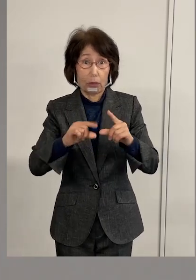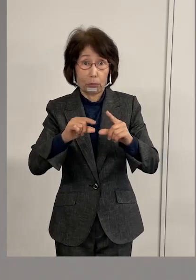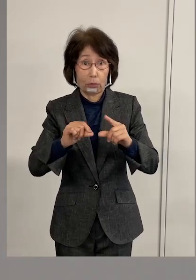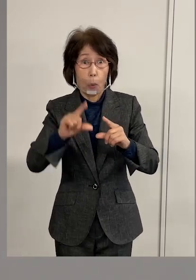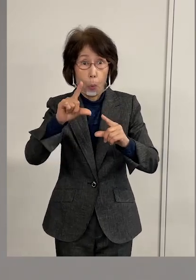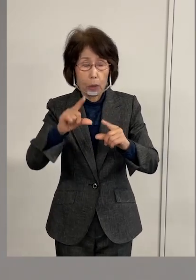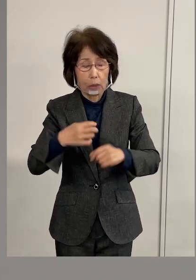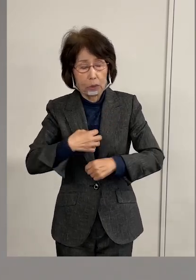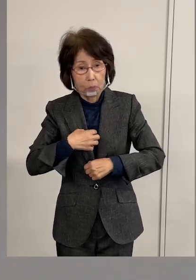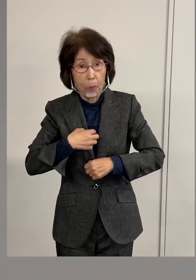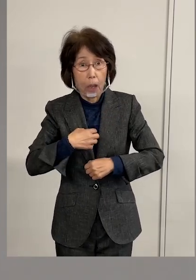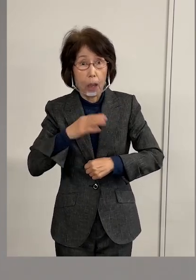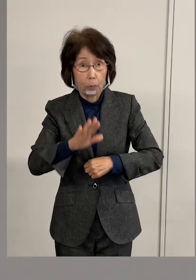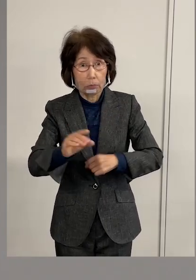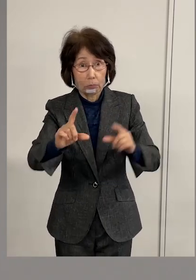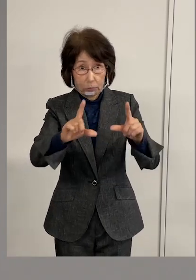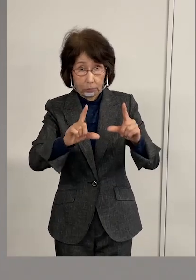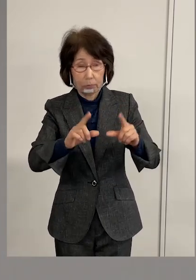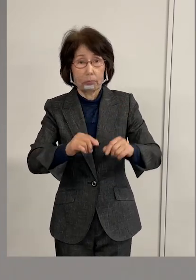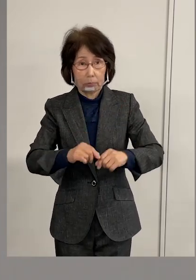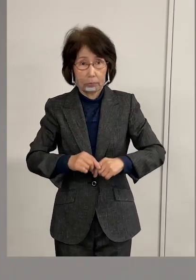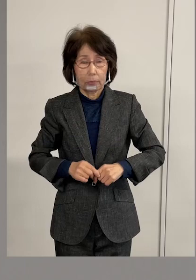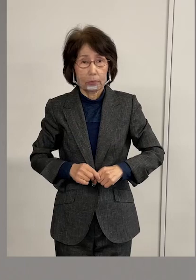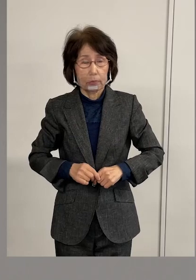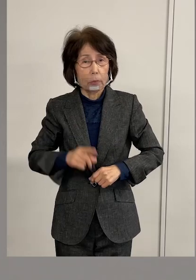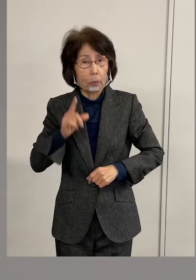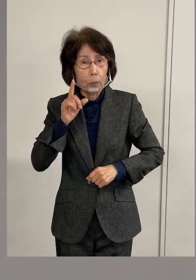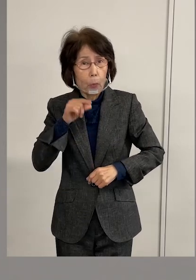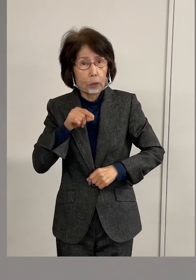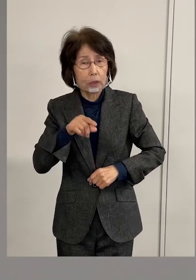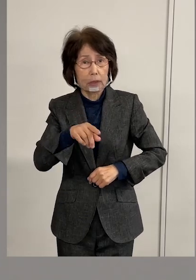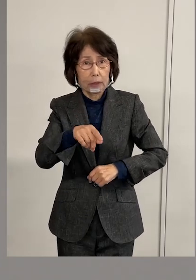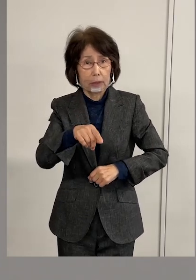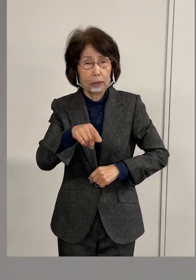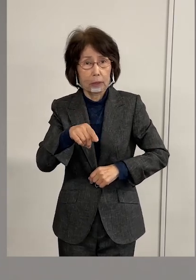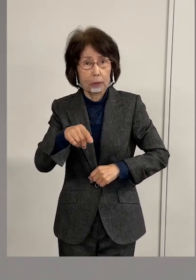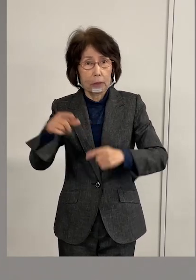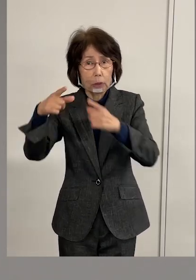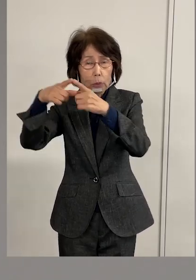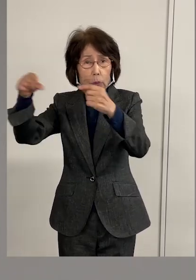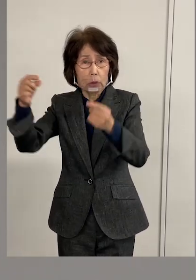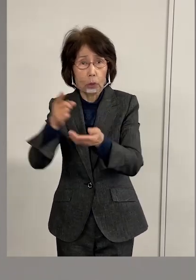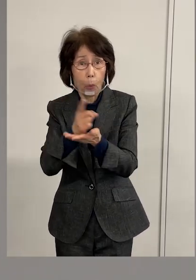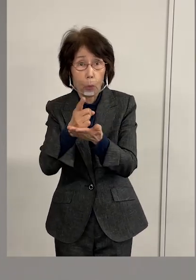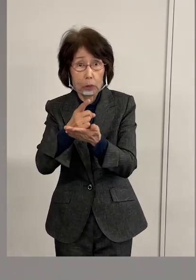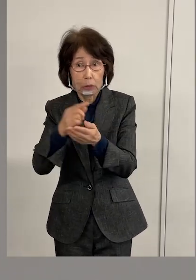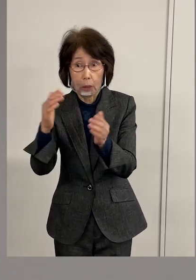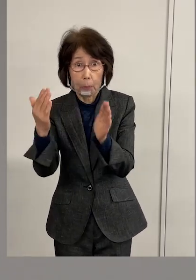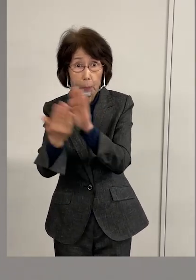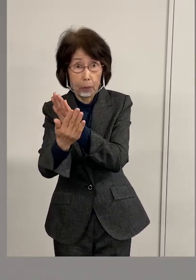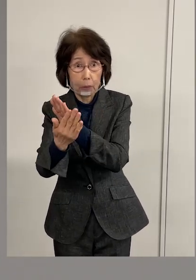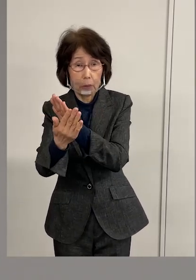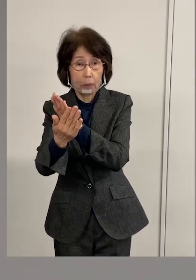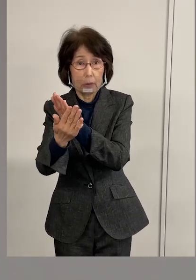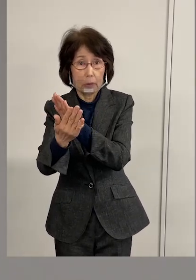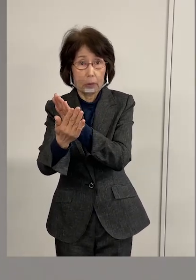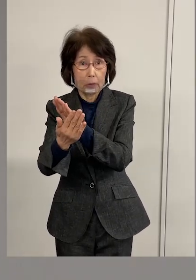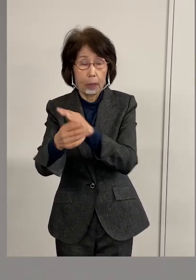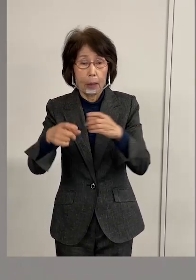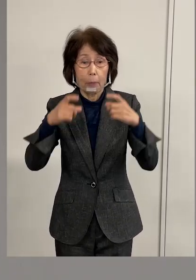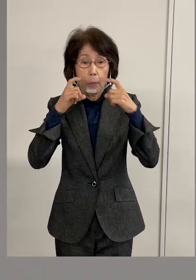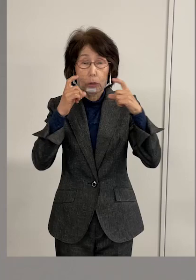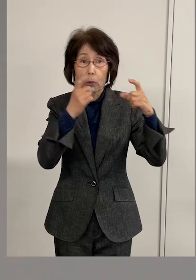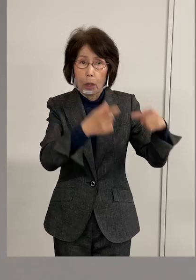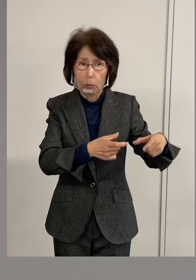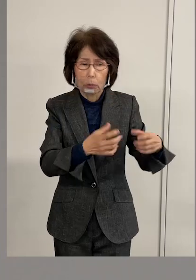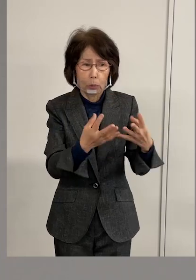しいただきましたけれども、これがもし国の方針が変わるとなればですね、マスクを外す